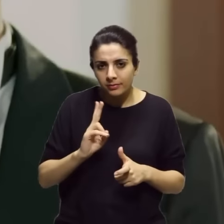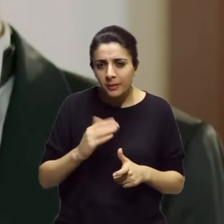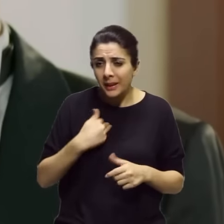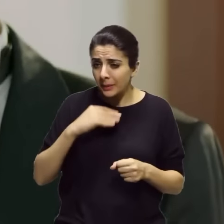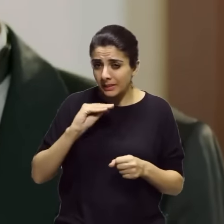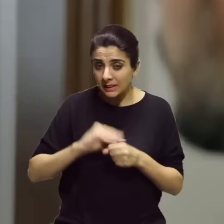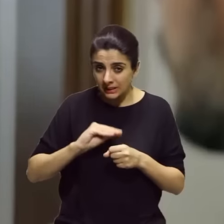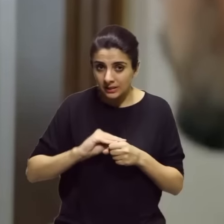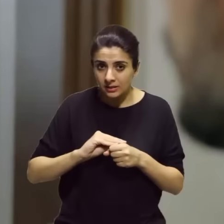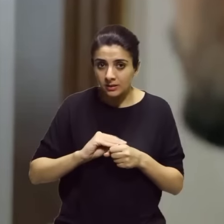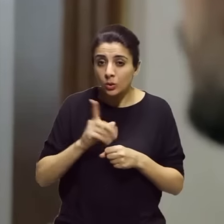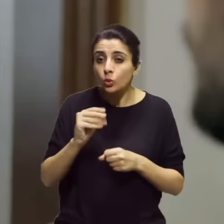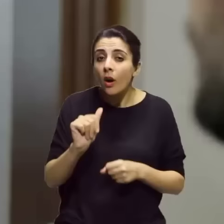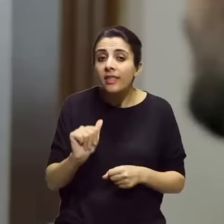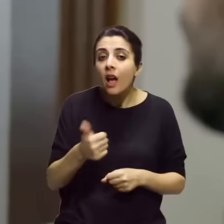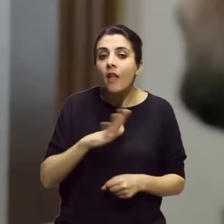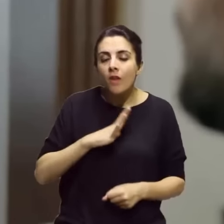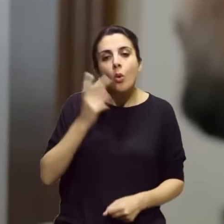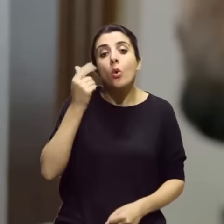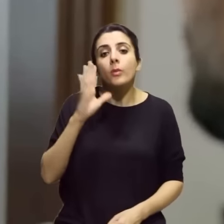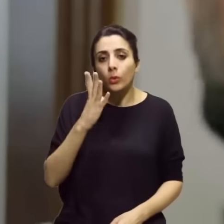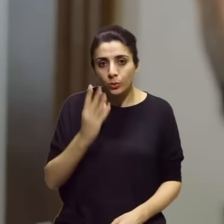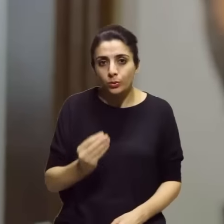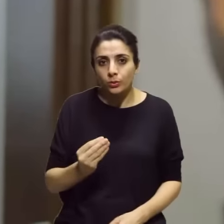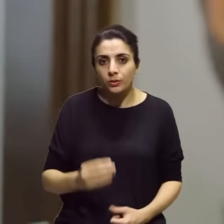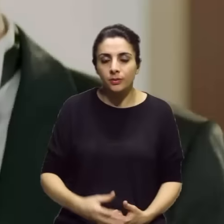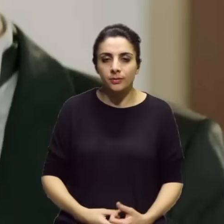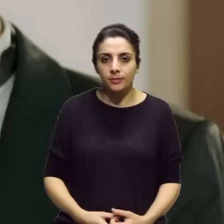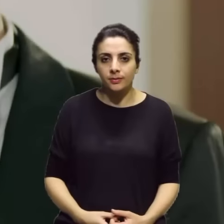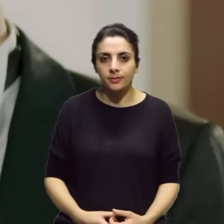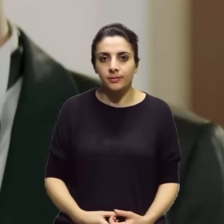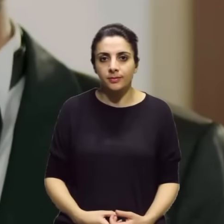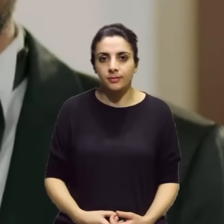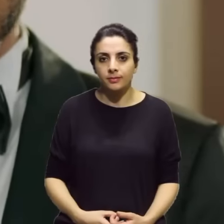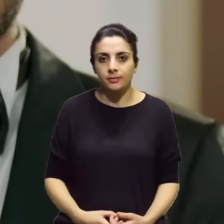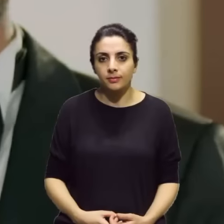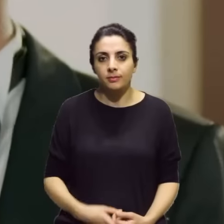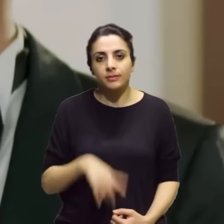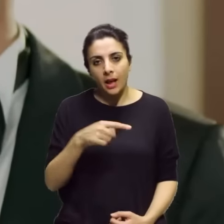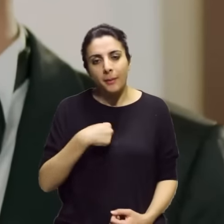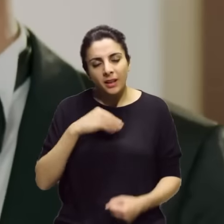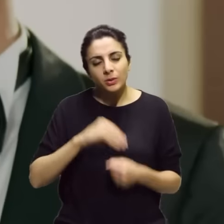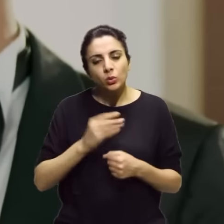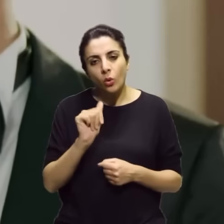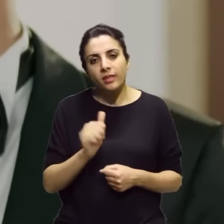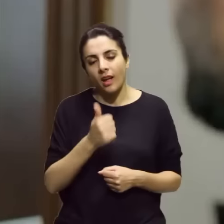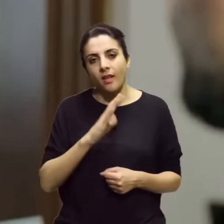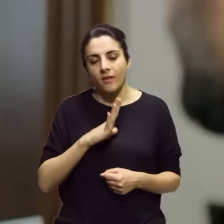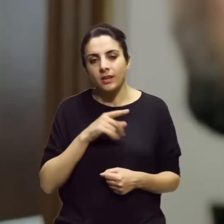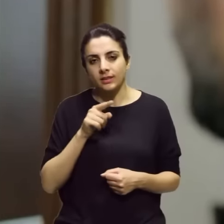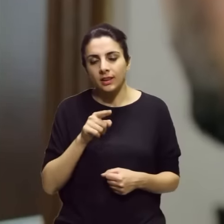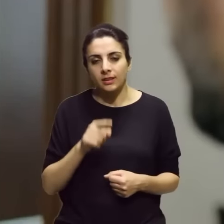Benim için çok değerli olduğunu unutma, olur mu? Gözlerinden yaşlar süzülürken Mazhar bakmaktan kaçıyor. Sen de benim için çok